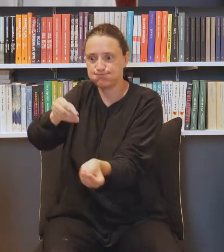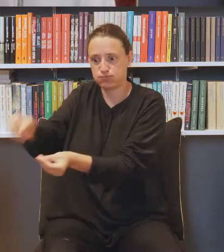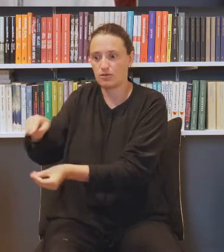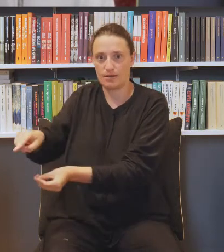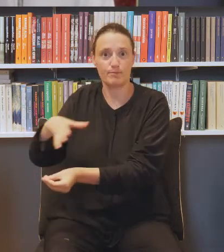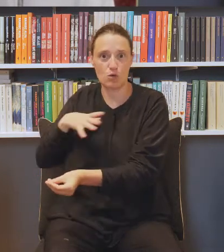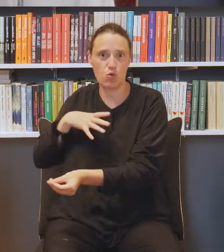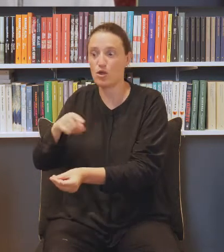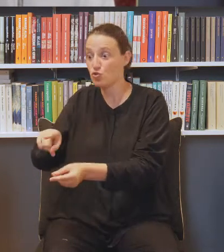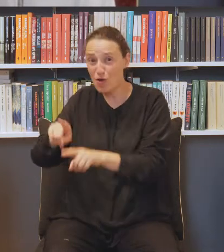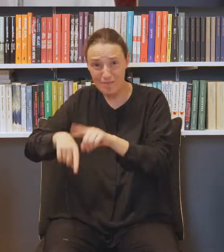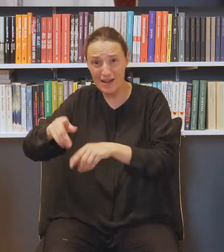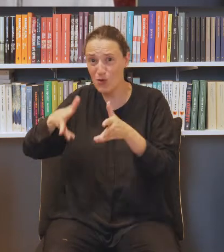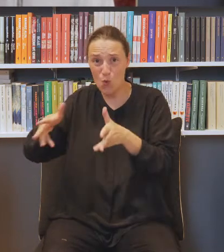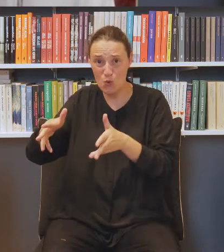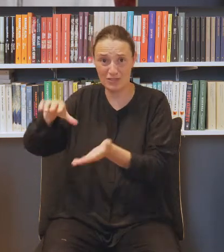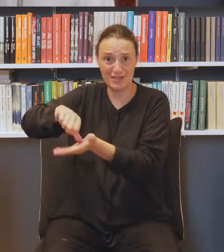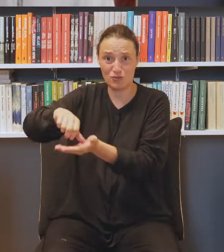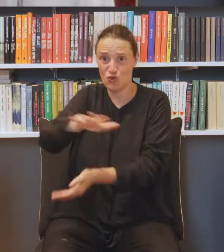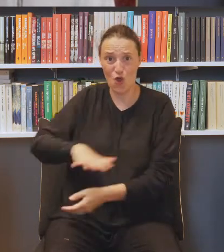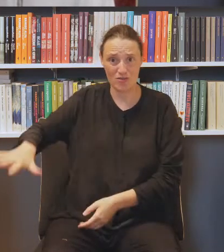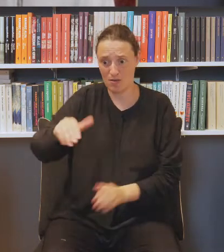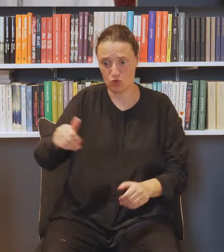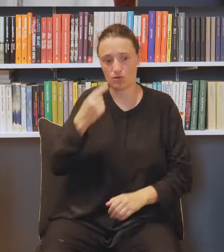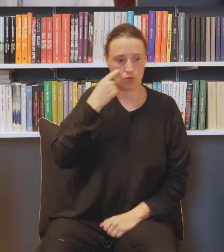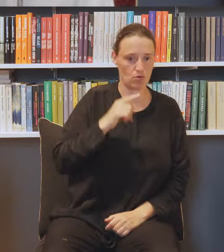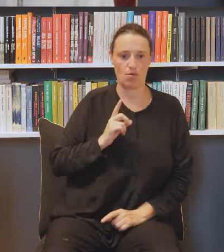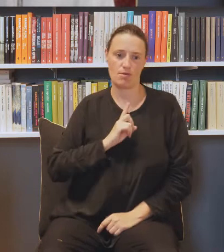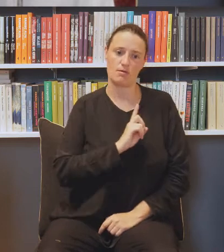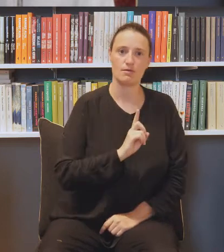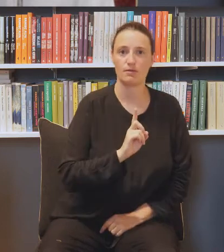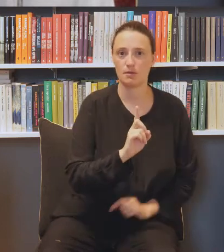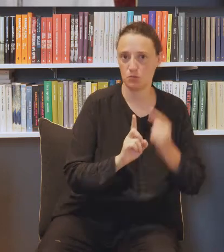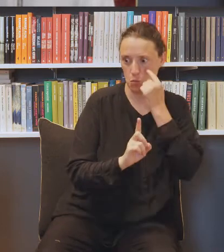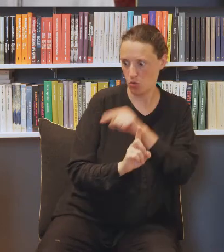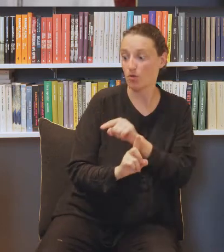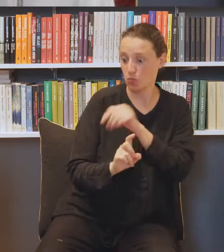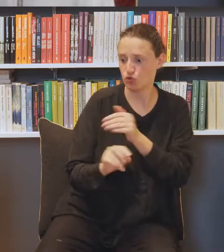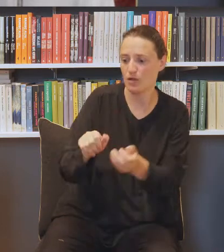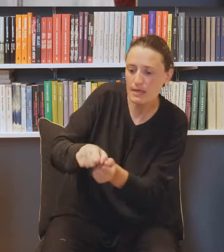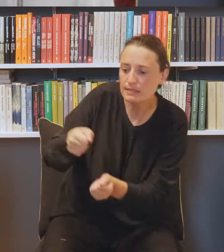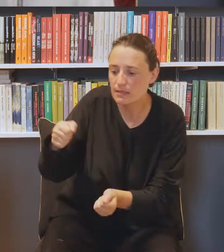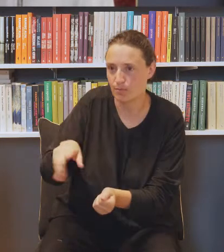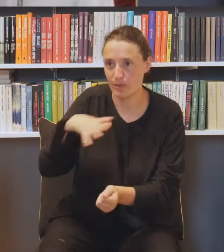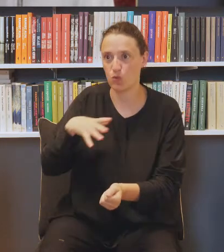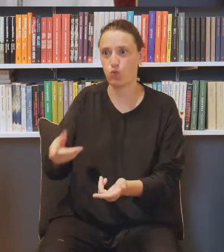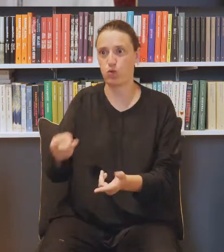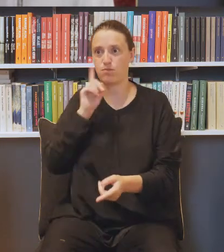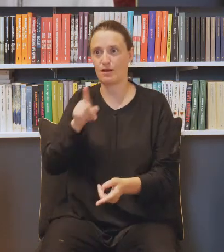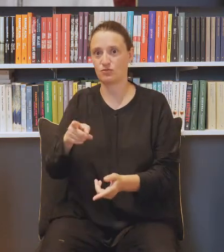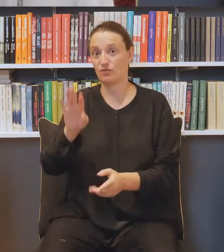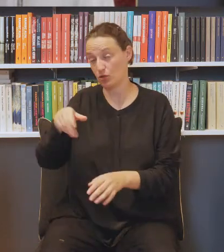No tak. Znaczy oczywiście to nie było tak, że były jakieś wycieczki, tylko normalnie ktoś szedł chodnikiem, to mógł tam zajrzeć i leżały. I tam były